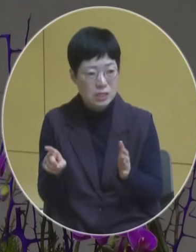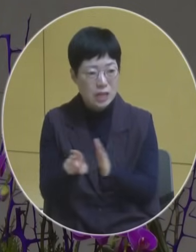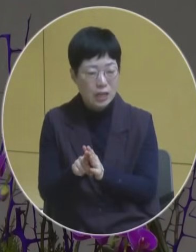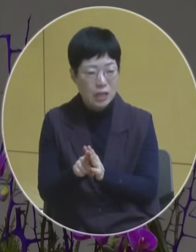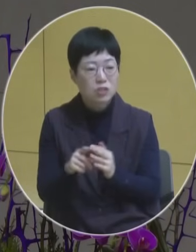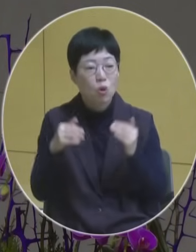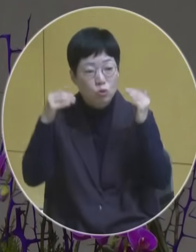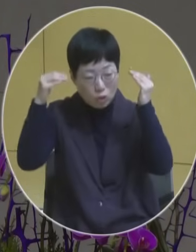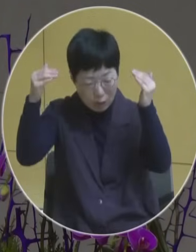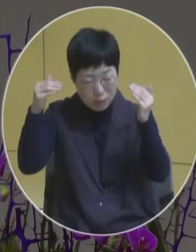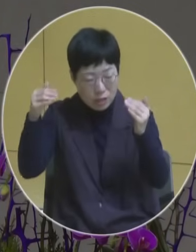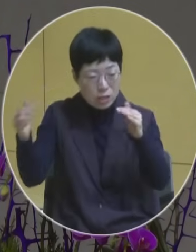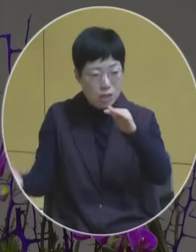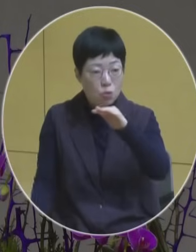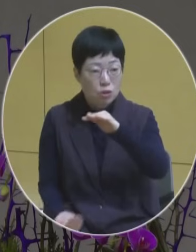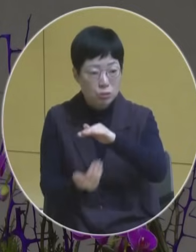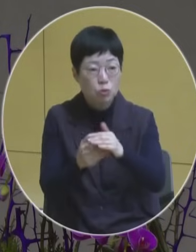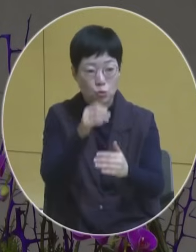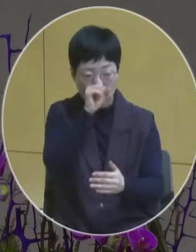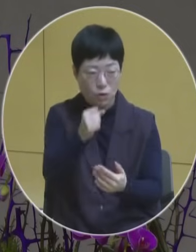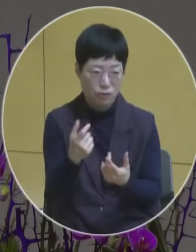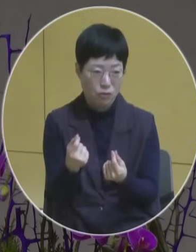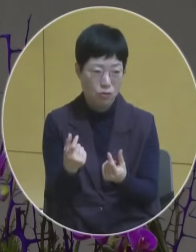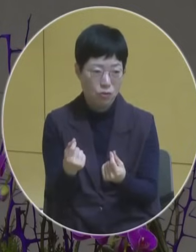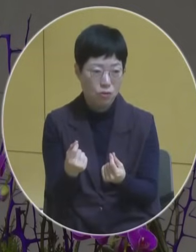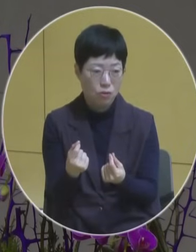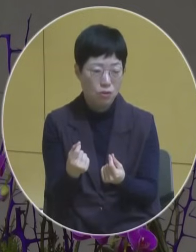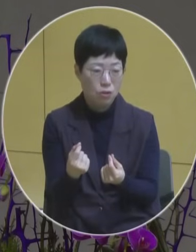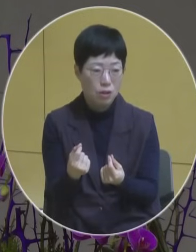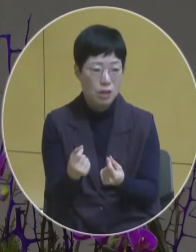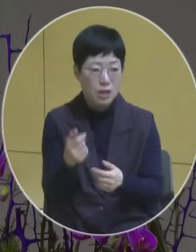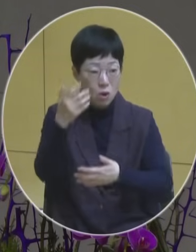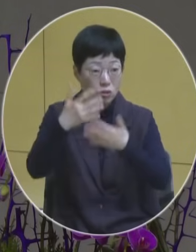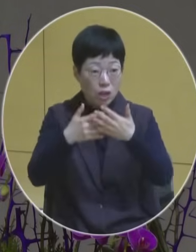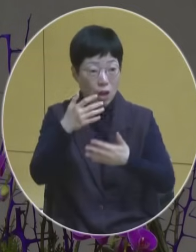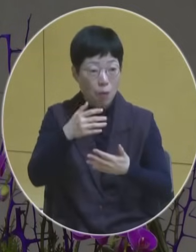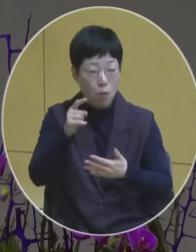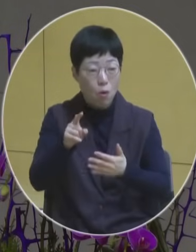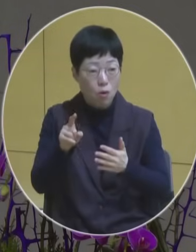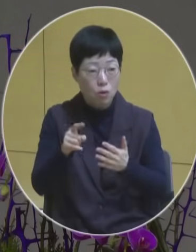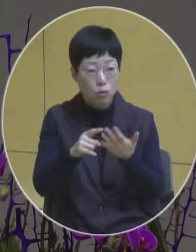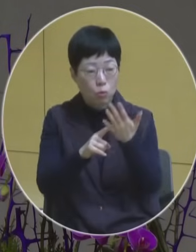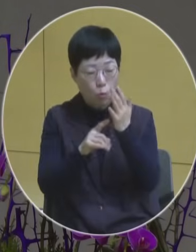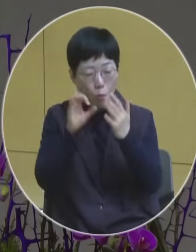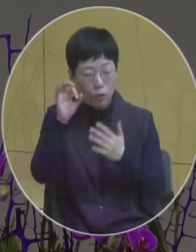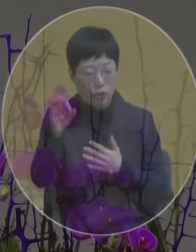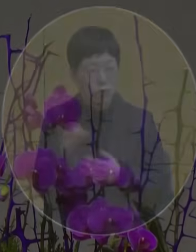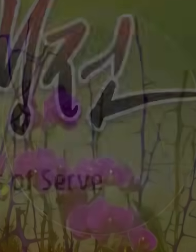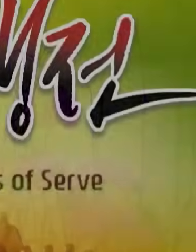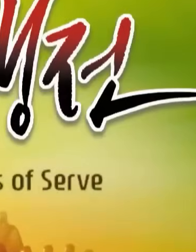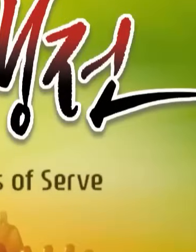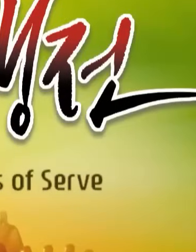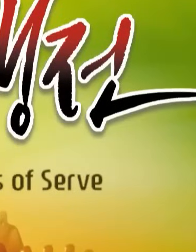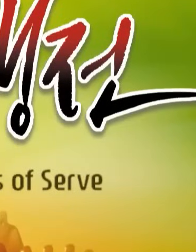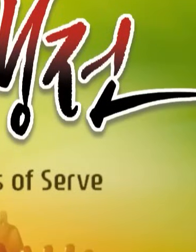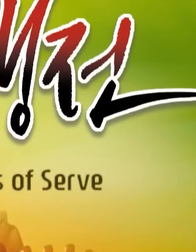성숙함이 이루어졌으면 좋겠습니다. 우리 계속 영상으로 교회 소식 함께 나누겠습니다.